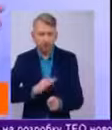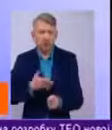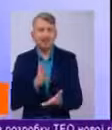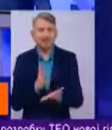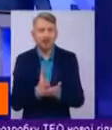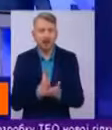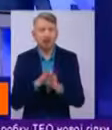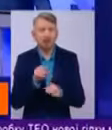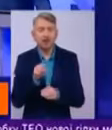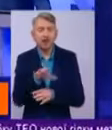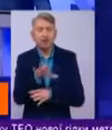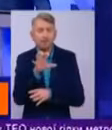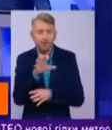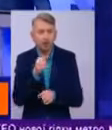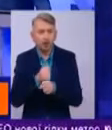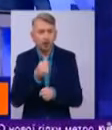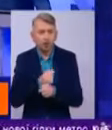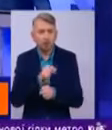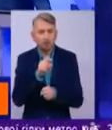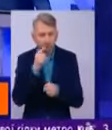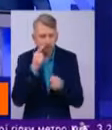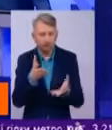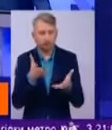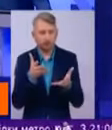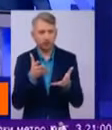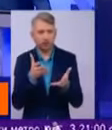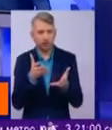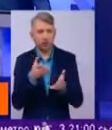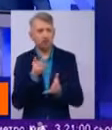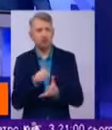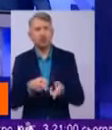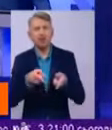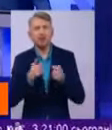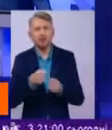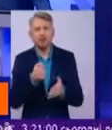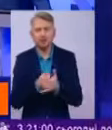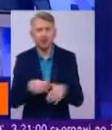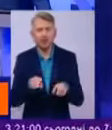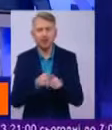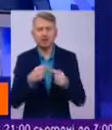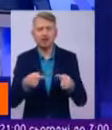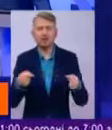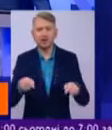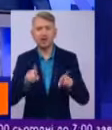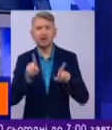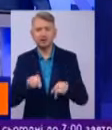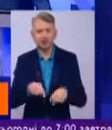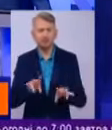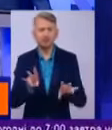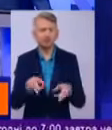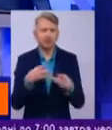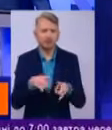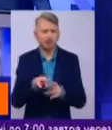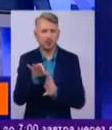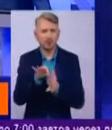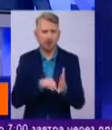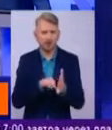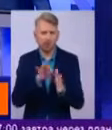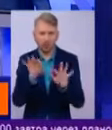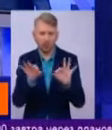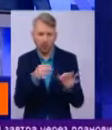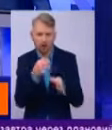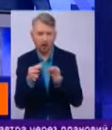цьому фото, яке робоче, воно там видно. Тому насправді до таких речей теж не варто зразу так